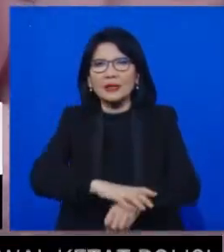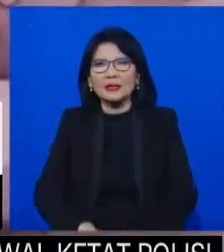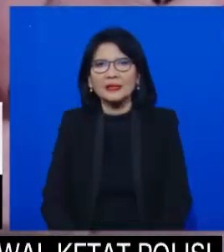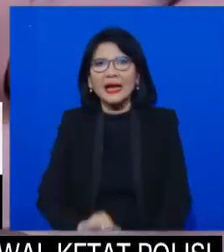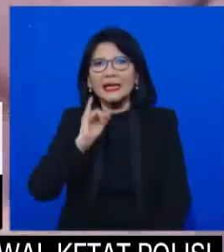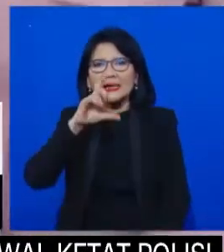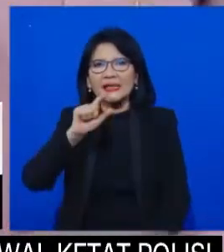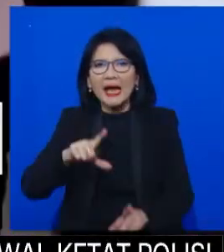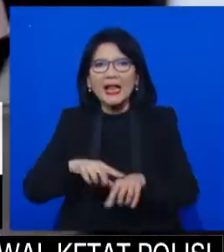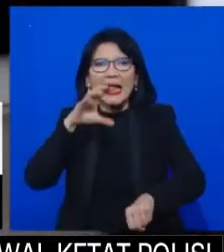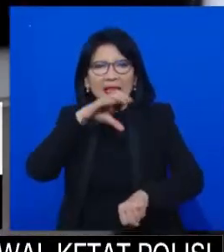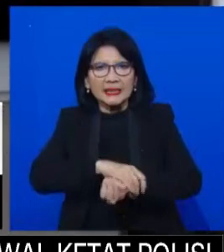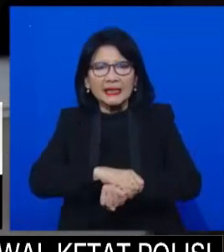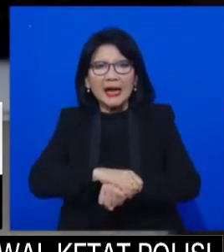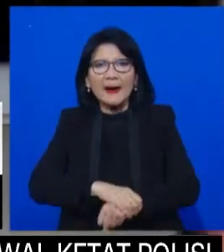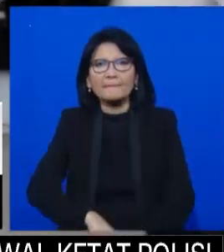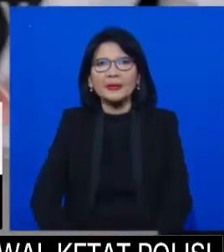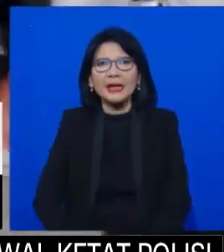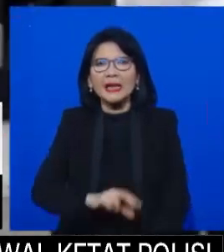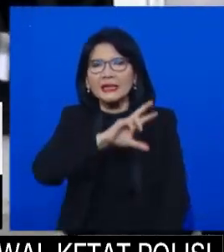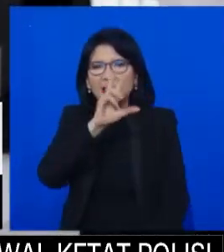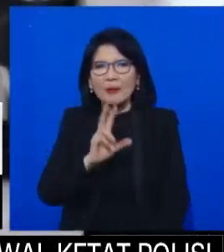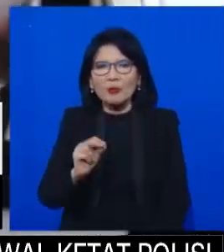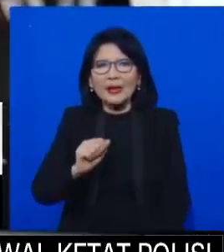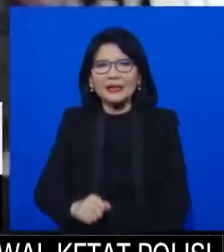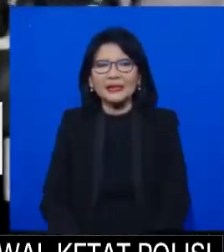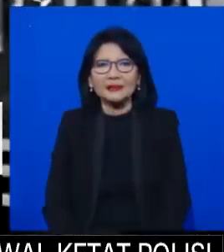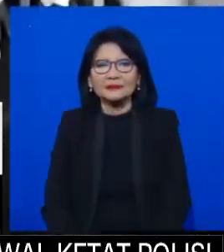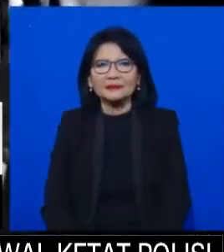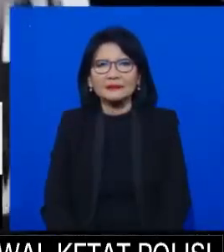ICL ditangkap di kawasan Cilengkerang, Kabupaten Bandung pada Rabu malam 24 Mei.